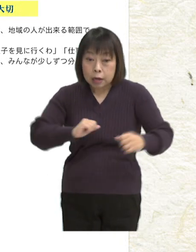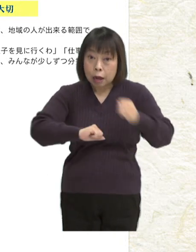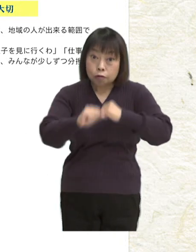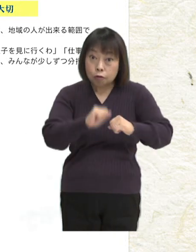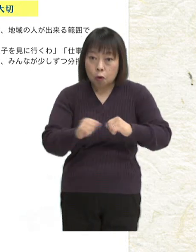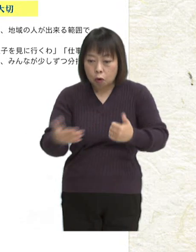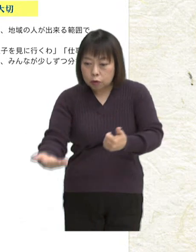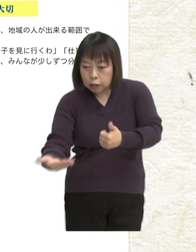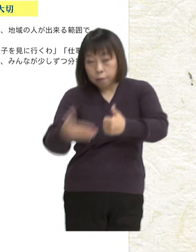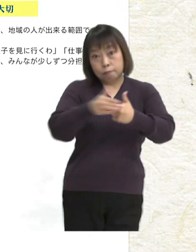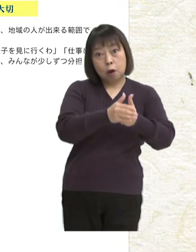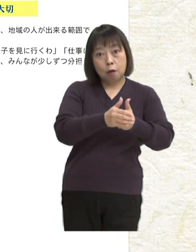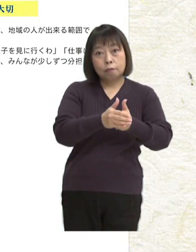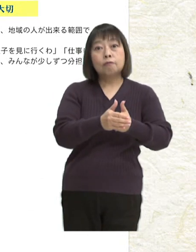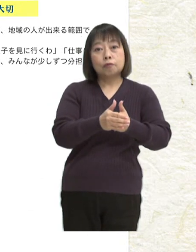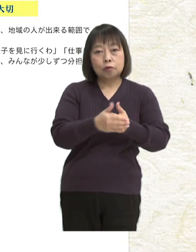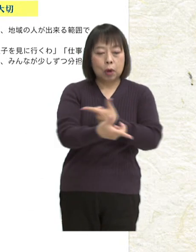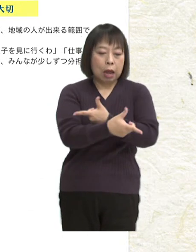での互助活動です。